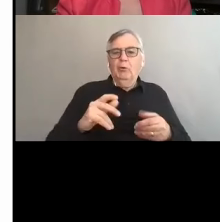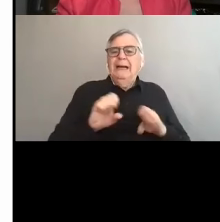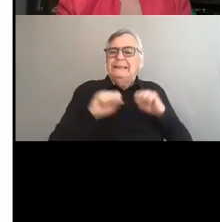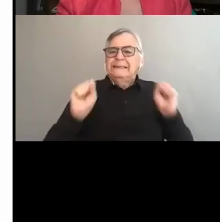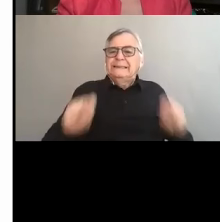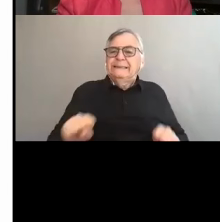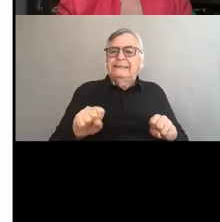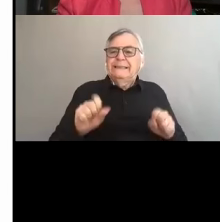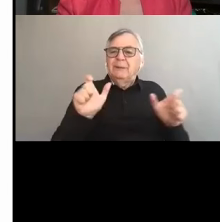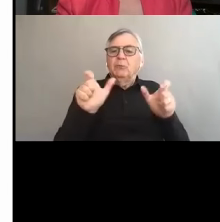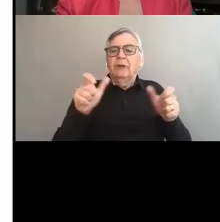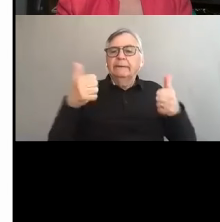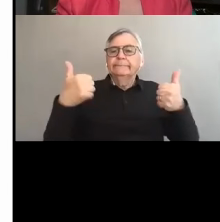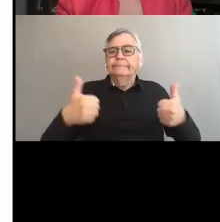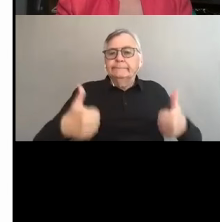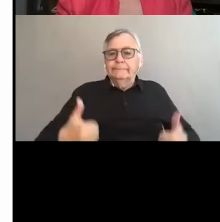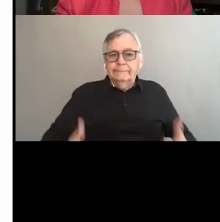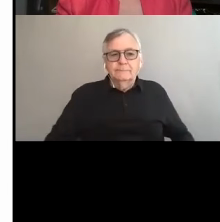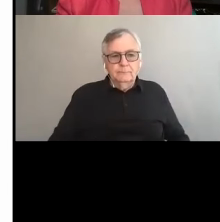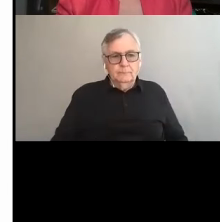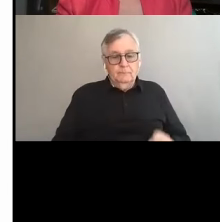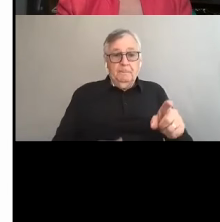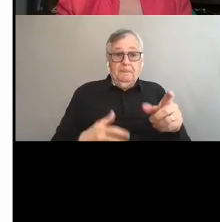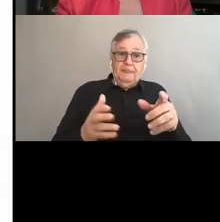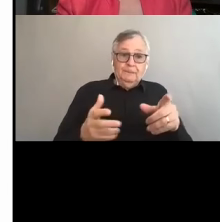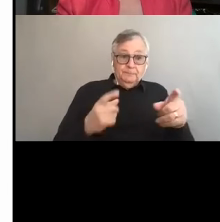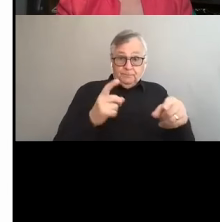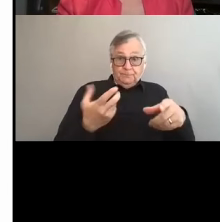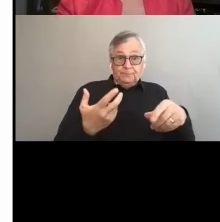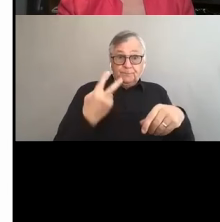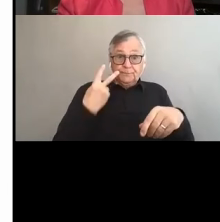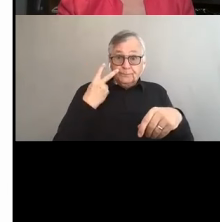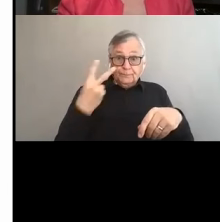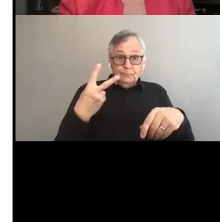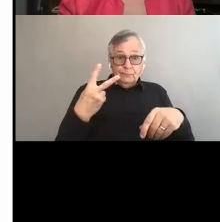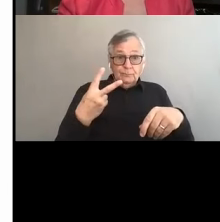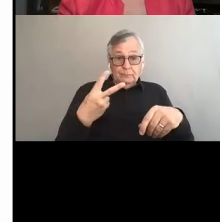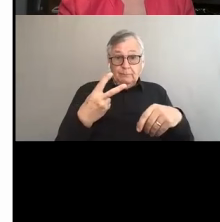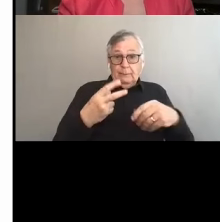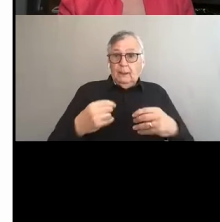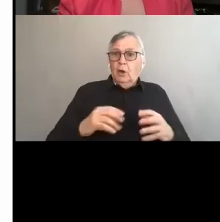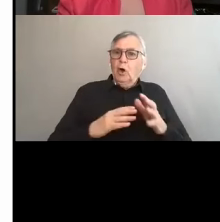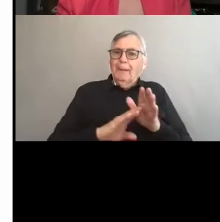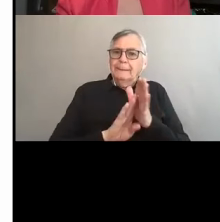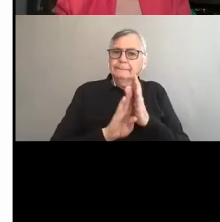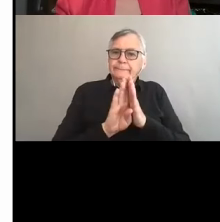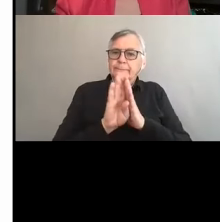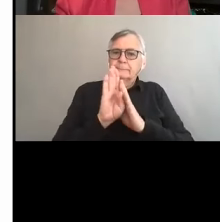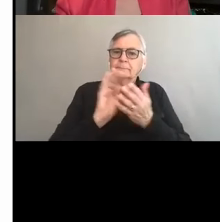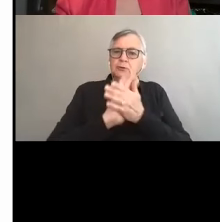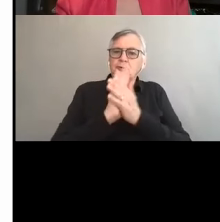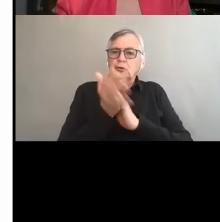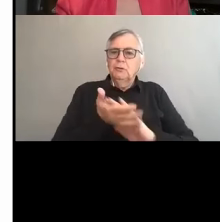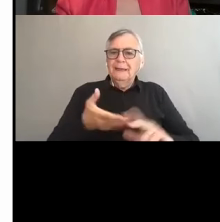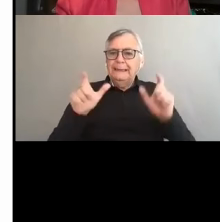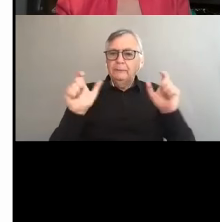est vieillissant. Maintenant, si on regarde la vitesse à laquelle l'immunité s'établit, ça, c'est important